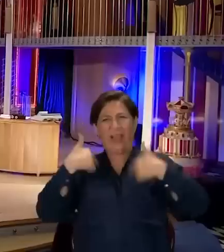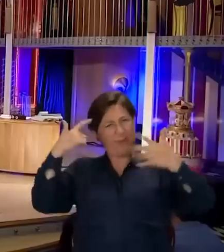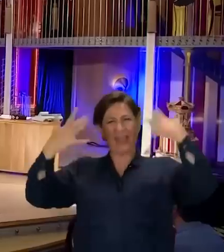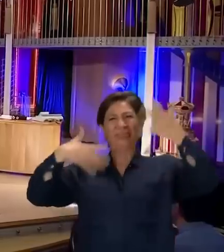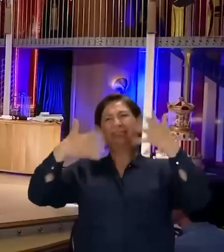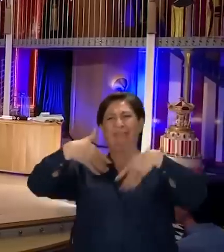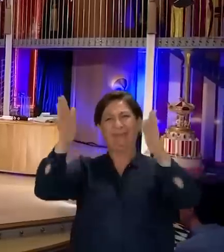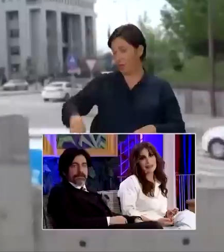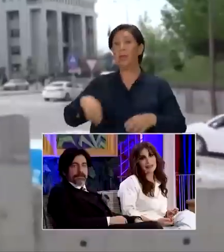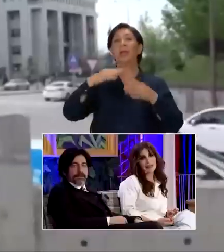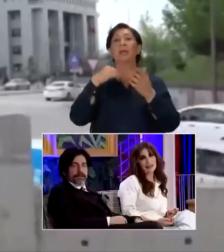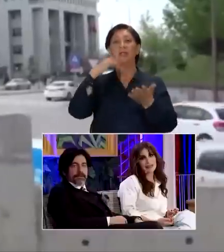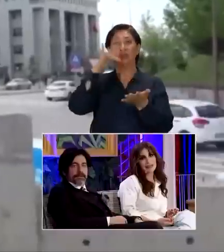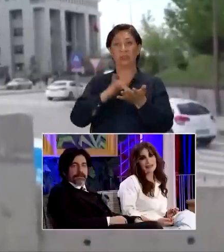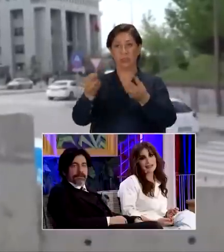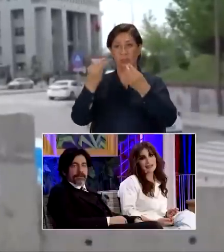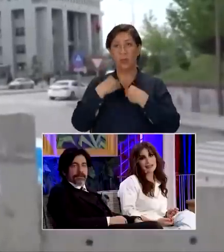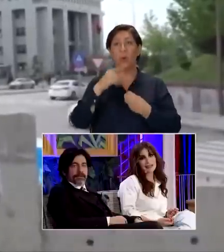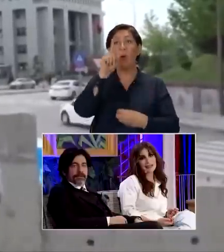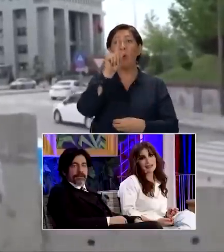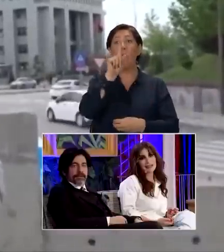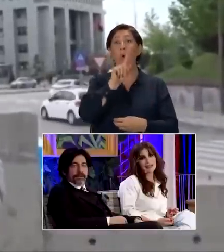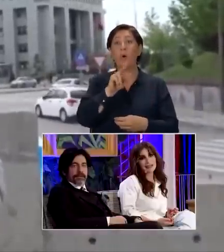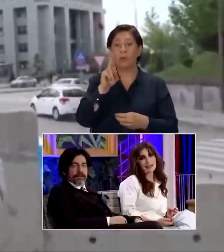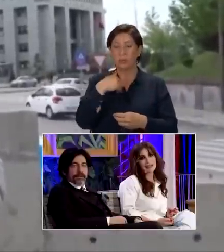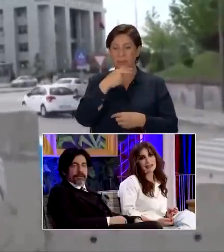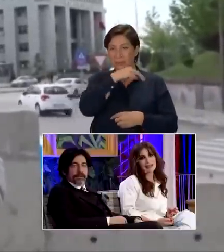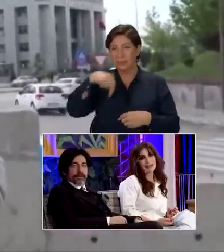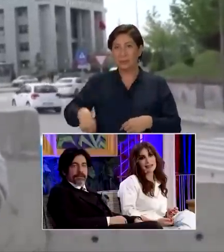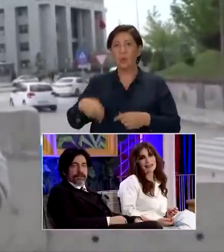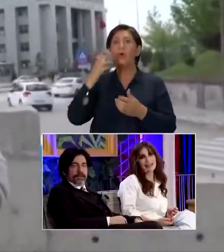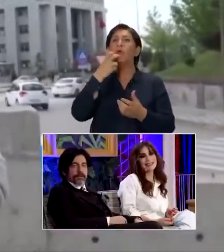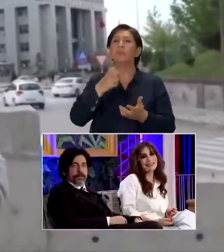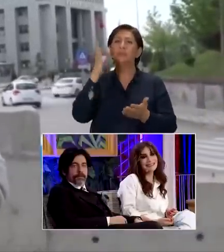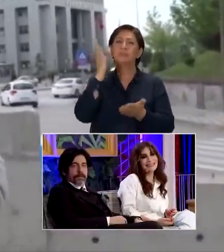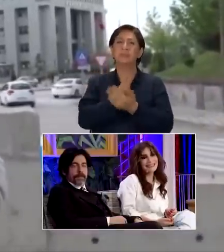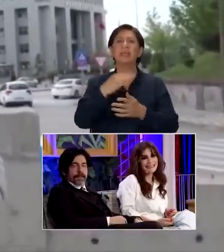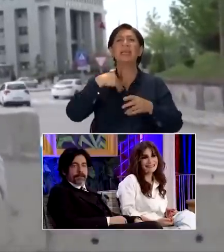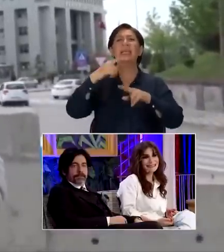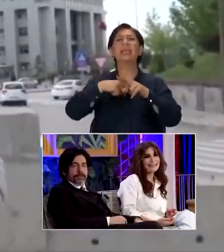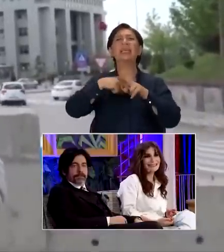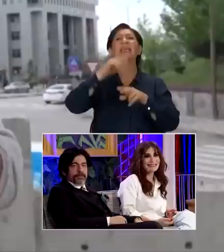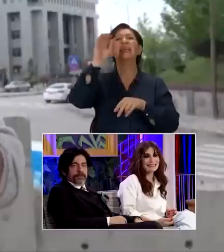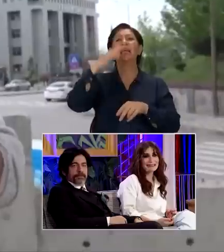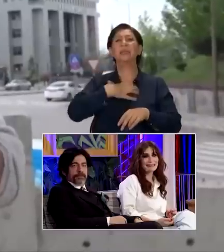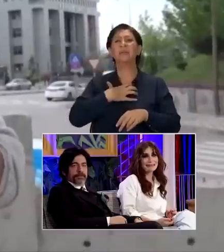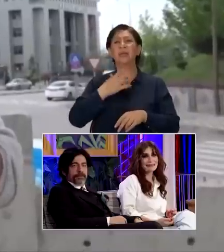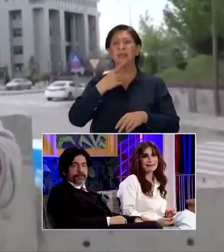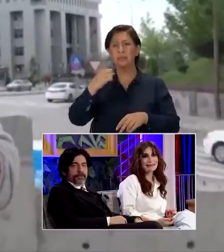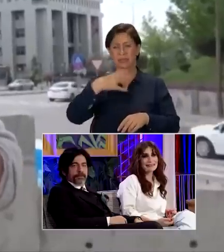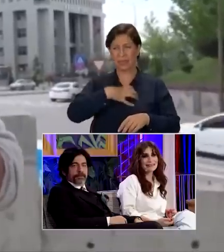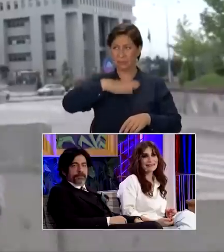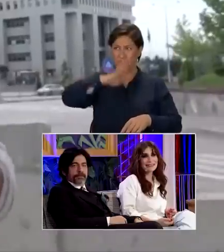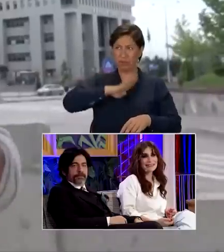vallahi devam, devam. 10 yıl önce devlet bana emniyet kemerimi takmadığım için ceza kesti. ve 10 yıldır kemerim beni çıkarmıyor. Biz teşekkür sonuçta.